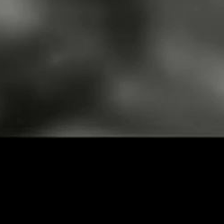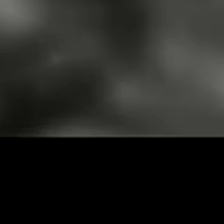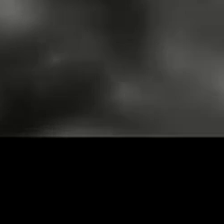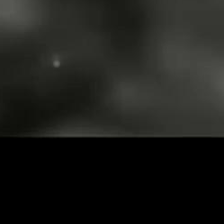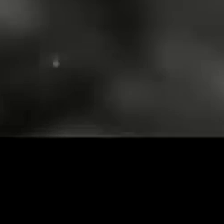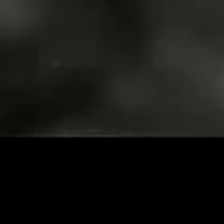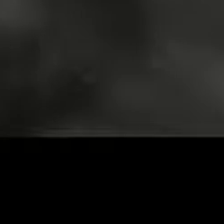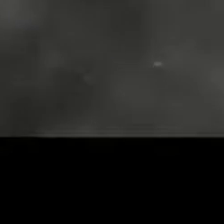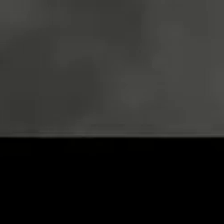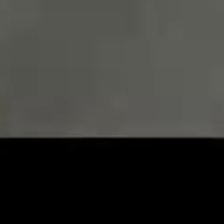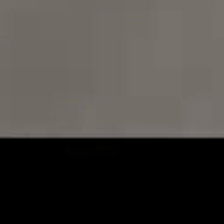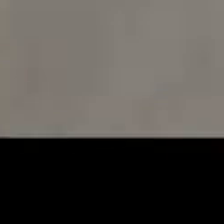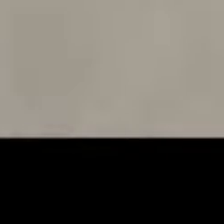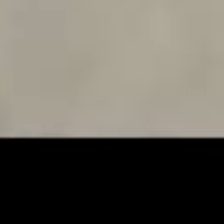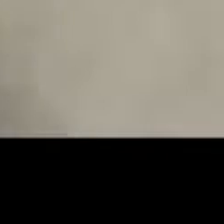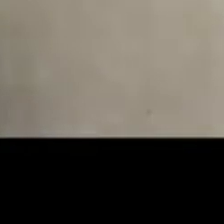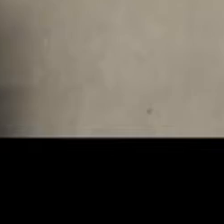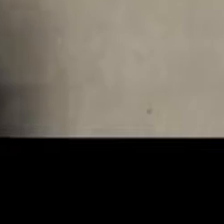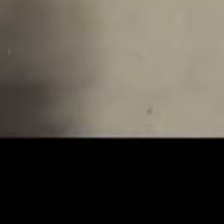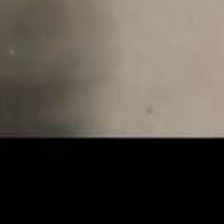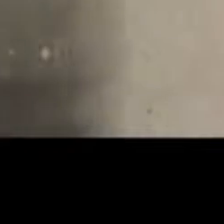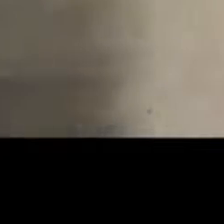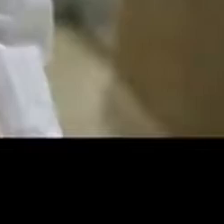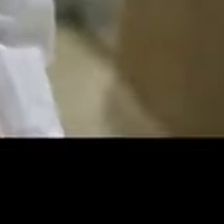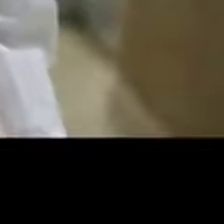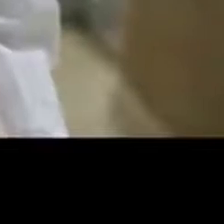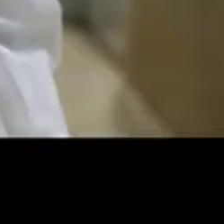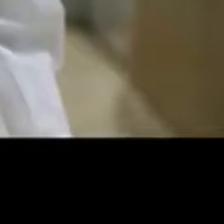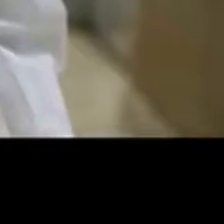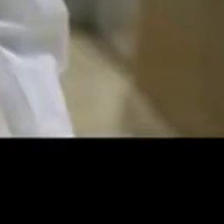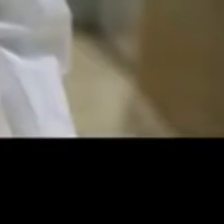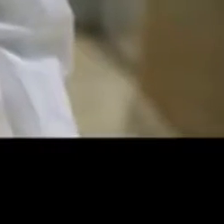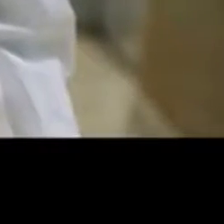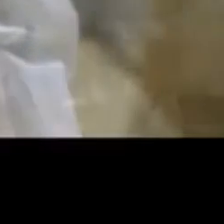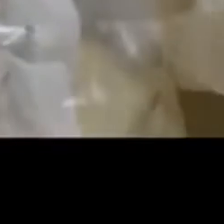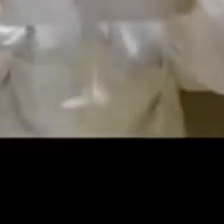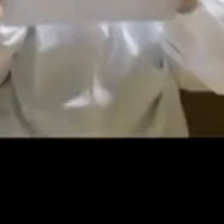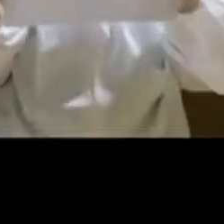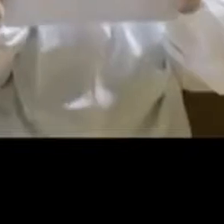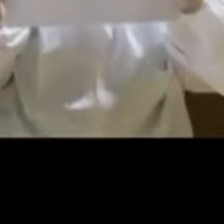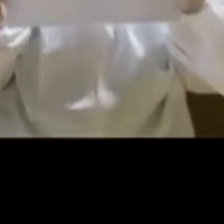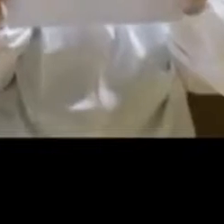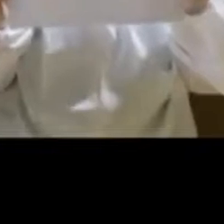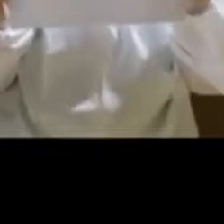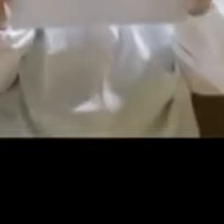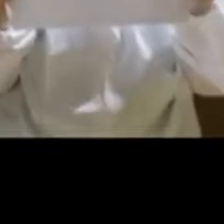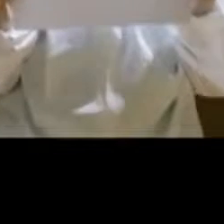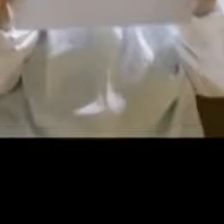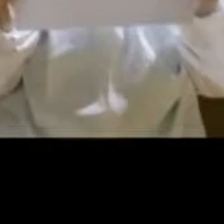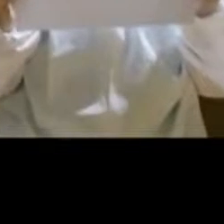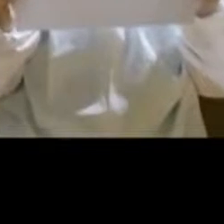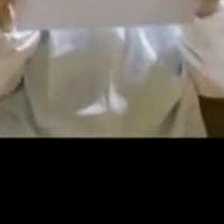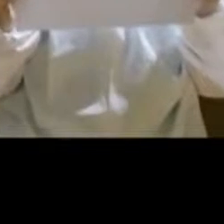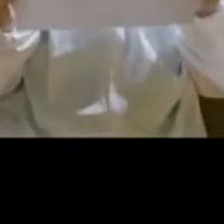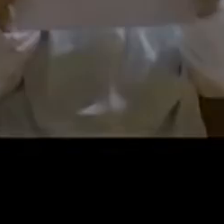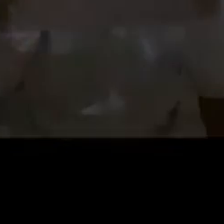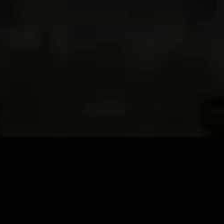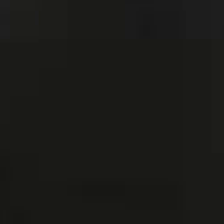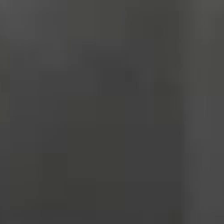diatur sungguh Elok jika kalian peduli atas nama kemanusiaan